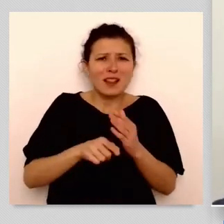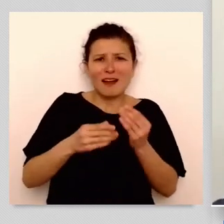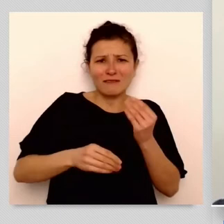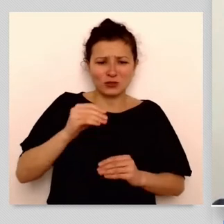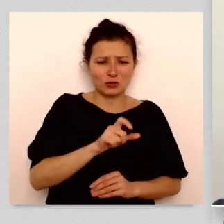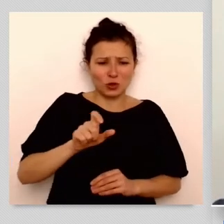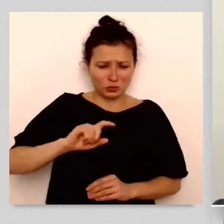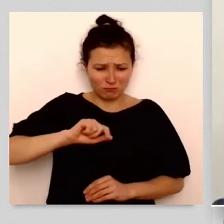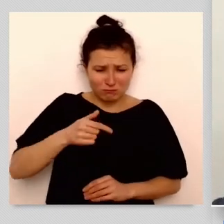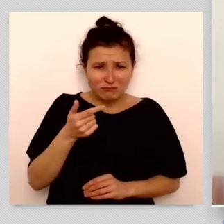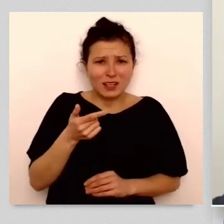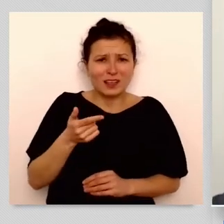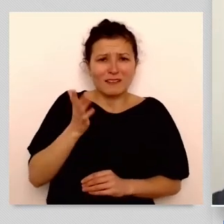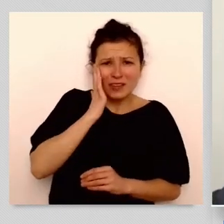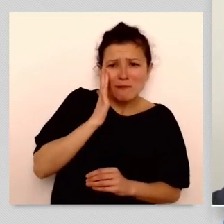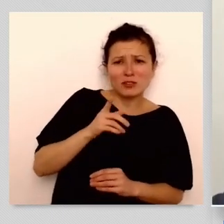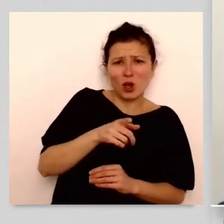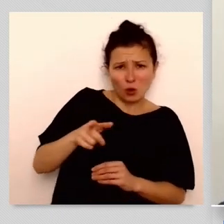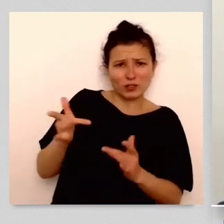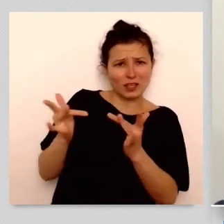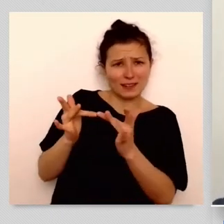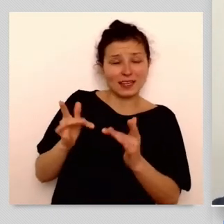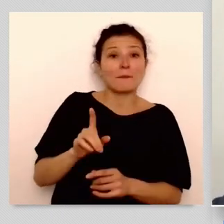mają rację. Ale proszę pamiętać, że